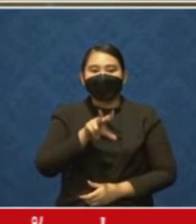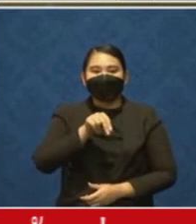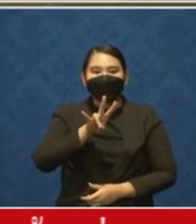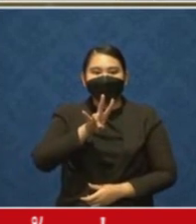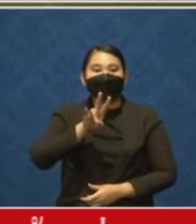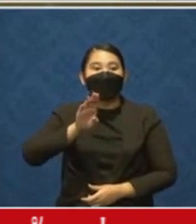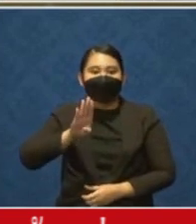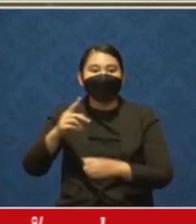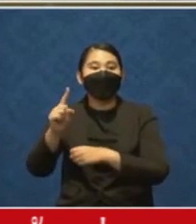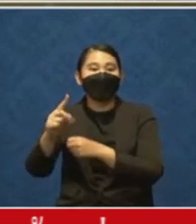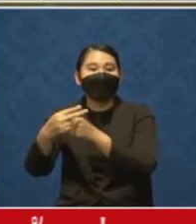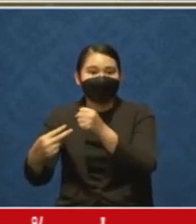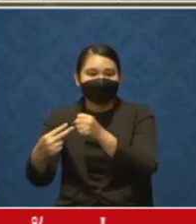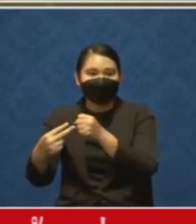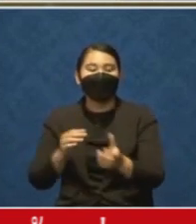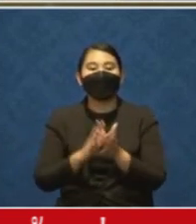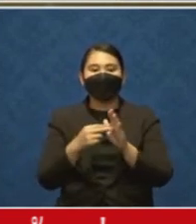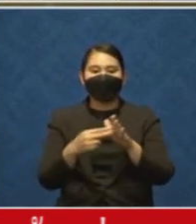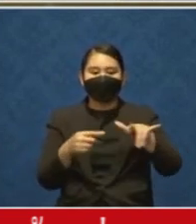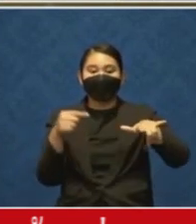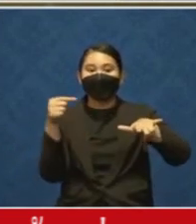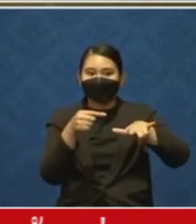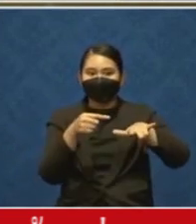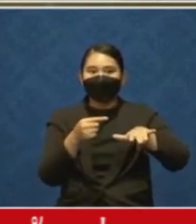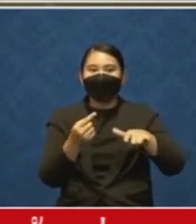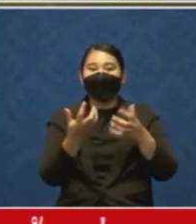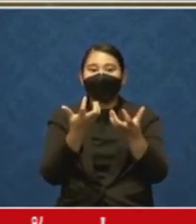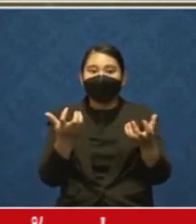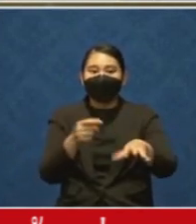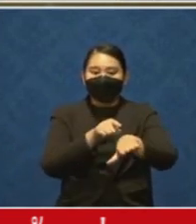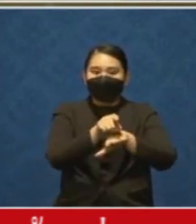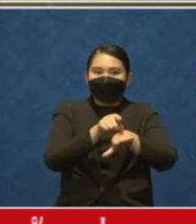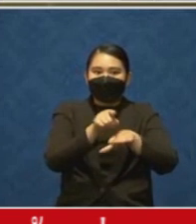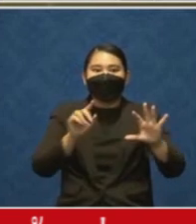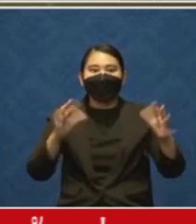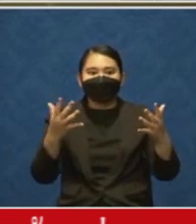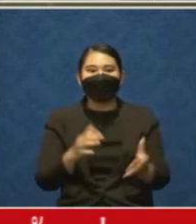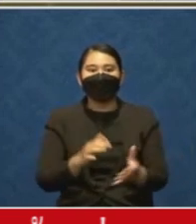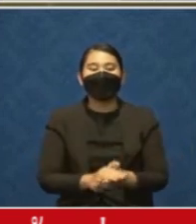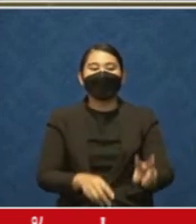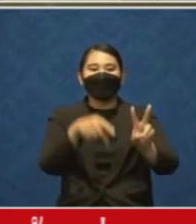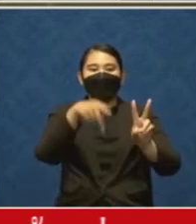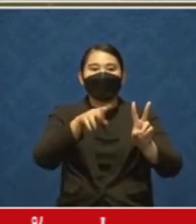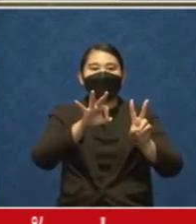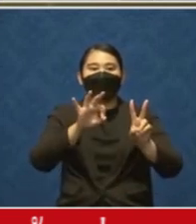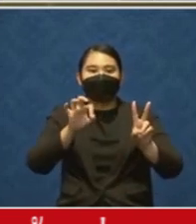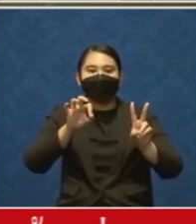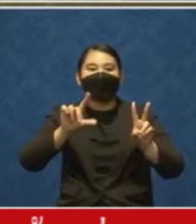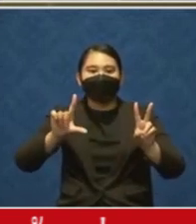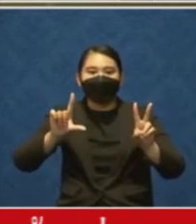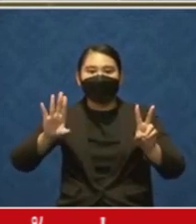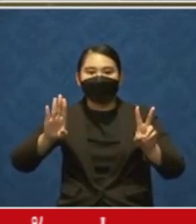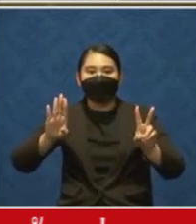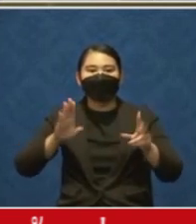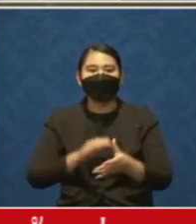หรัฐก็คือเครื่องบินเปล่านะครับไม่มีอาวุธนะครับราคา 2,900 ล้านบาทครับท่านประธาน